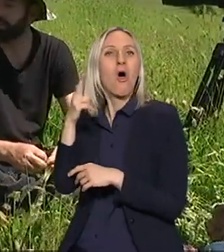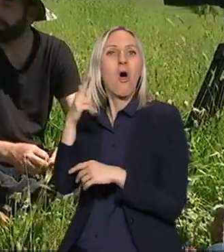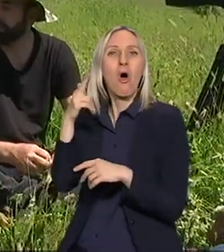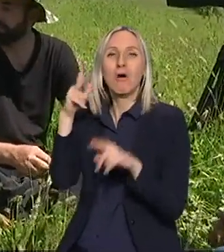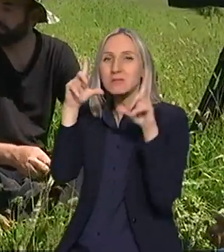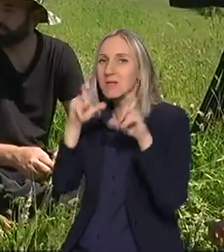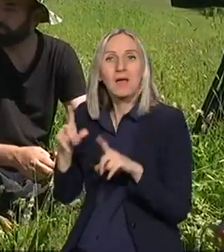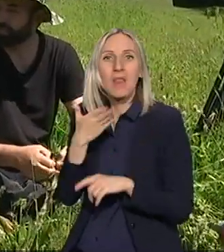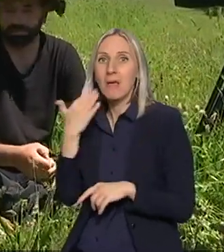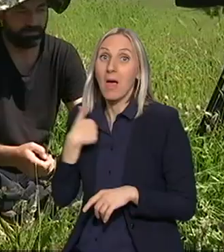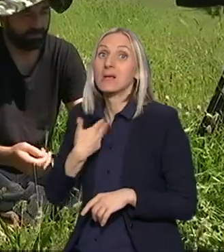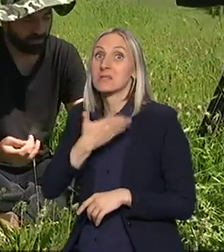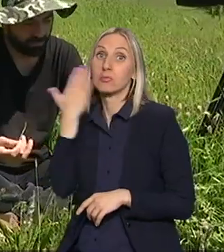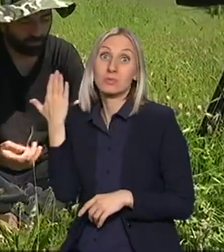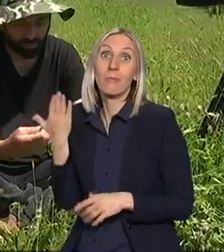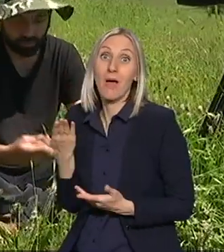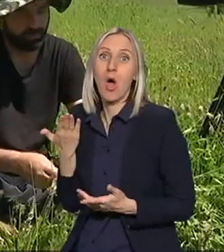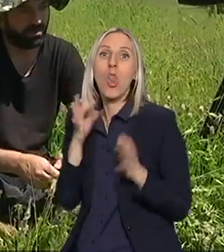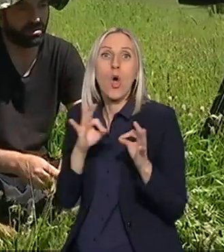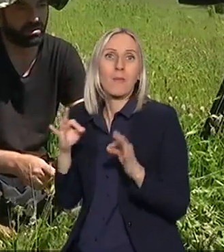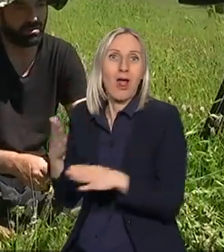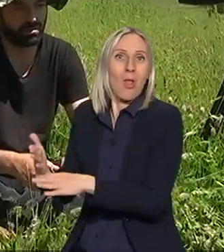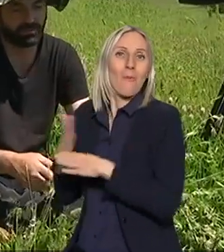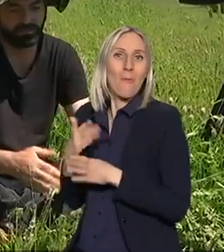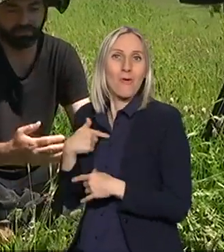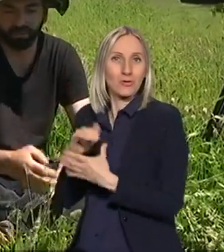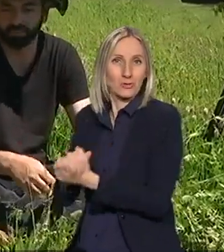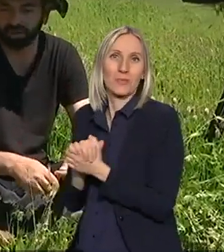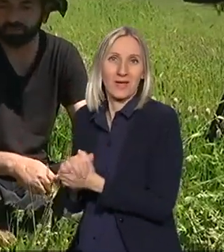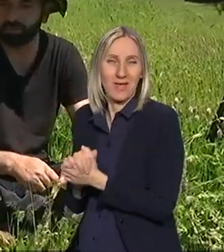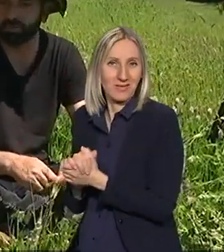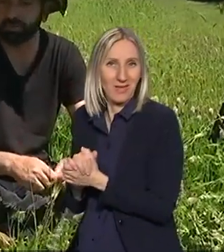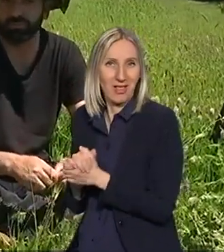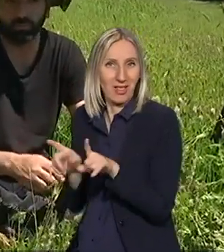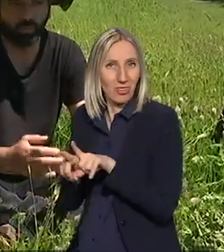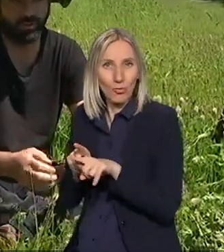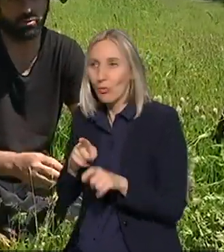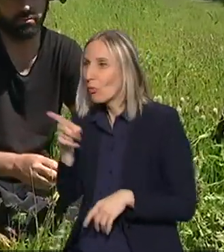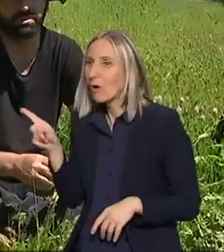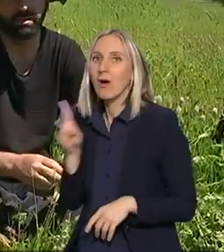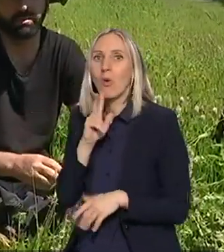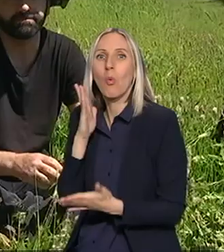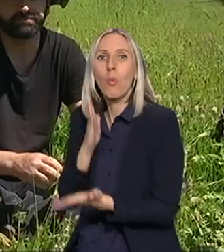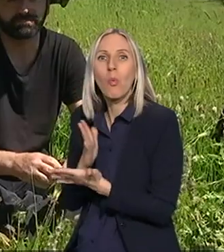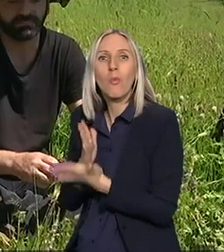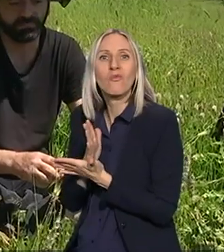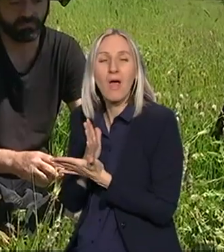normalno to sam uspeo sa pomoć mojim drugarima koji uvek su ovde s